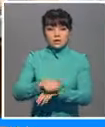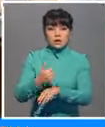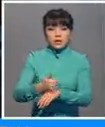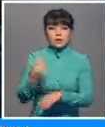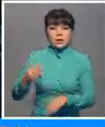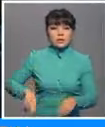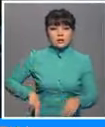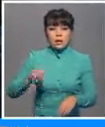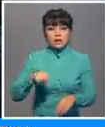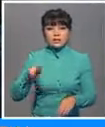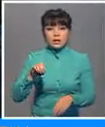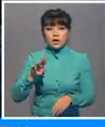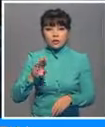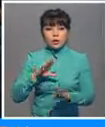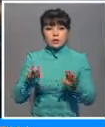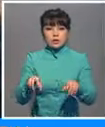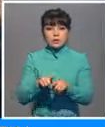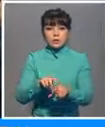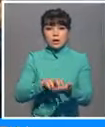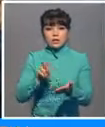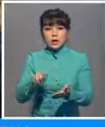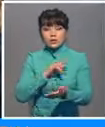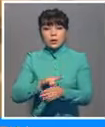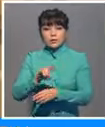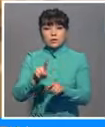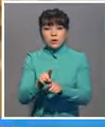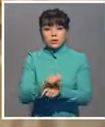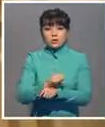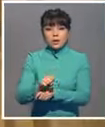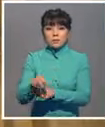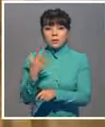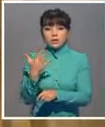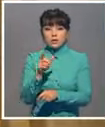Андрей Дьяков пен оның орынбасары қызметінен кетіп, әуежайдың 5 жұмысшысы тұтқындалған.